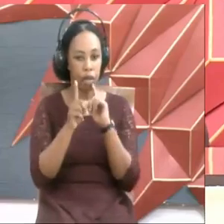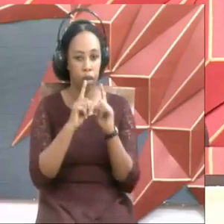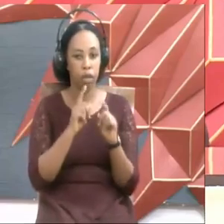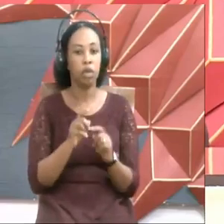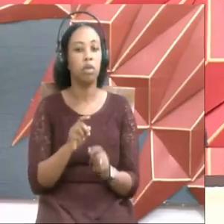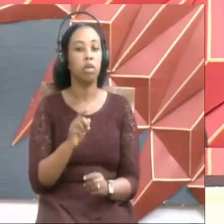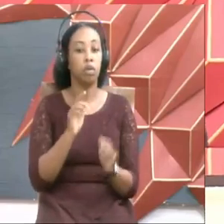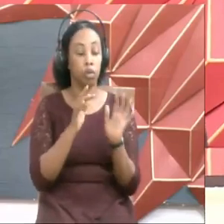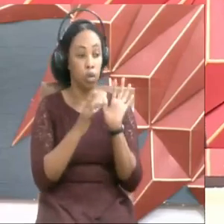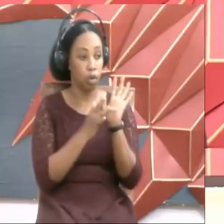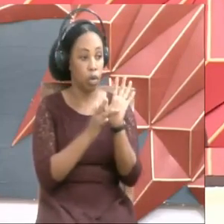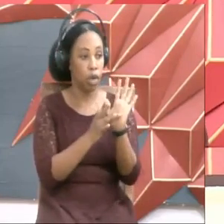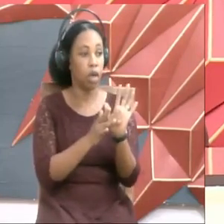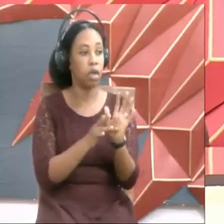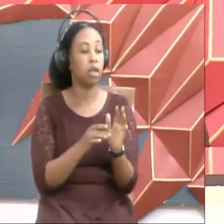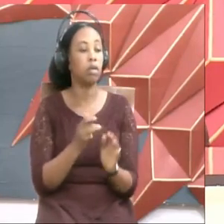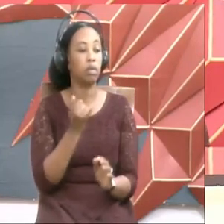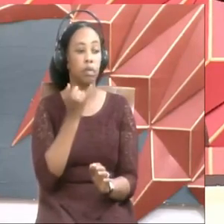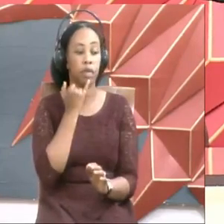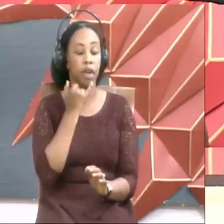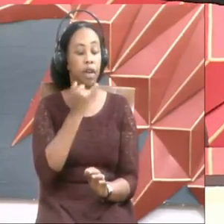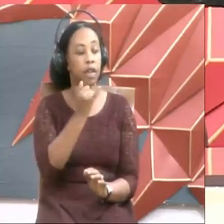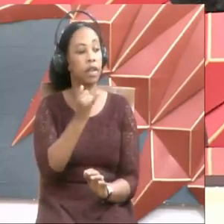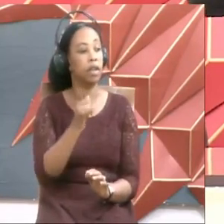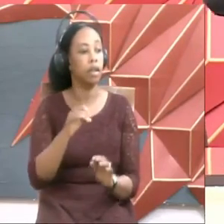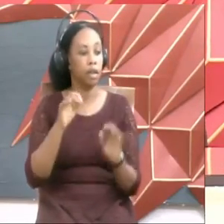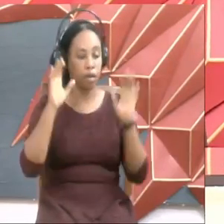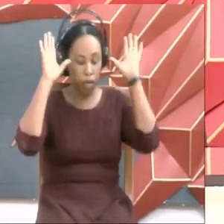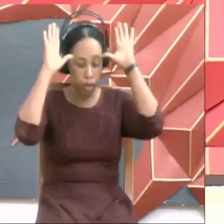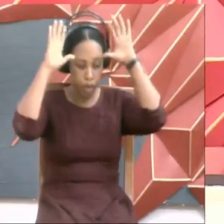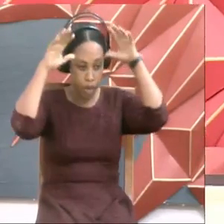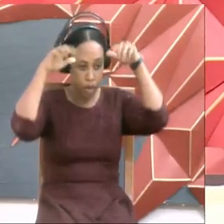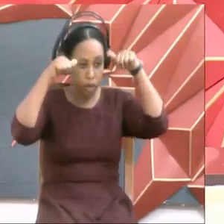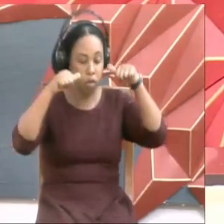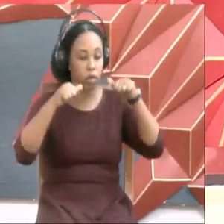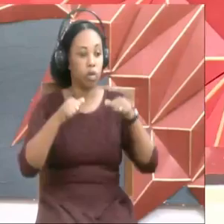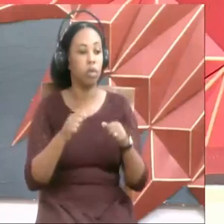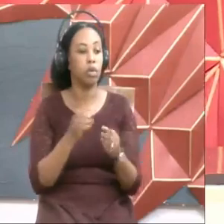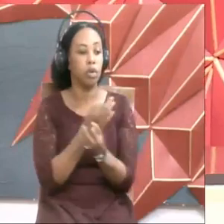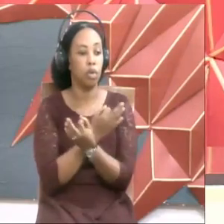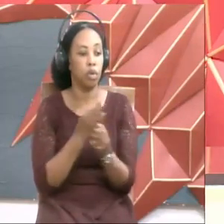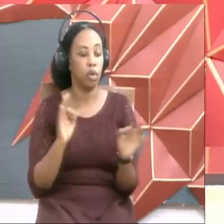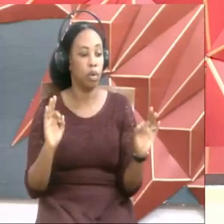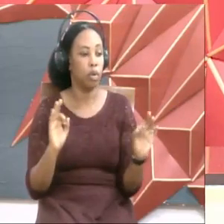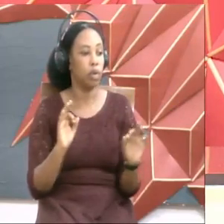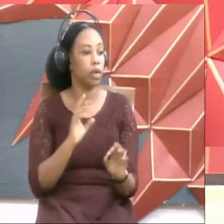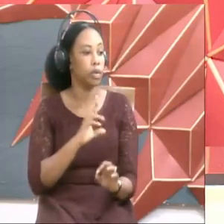ibyaha by'abantu nta mukozi w'imana ukiza ibyaha by'abantu